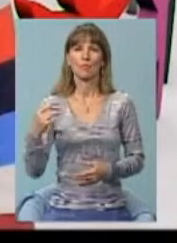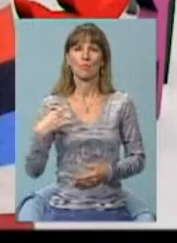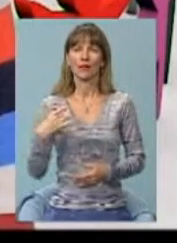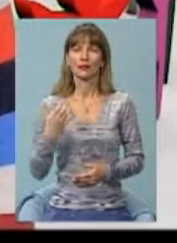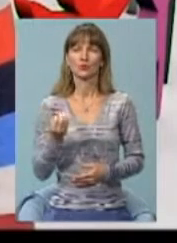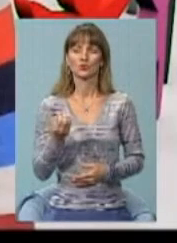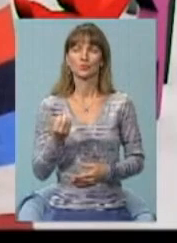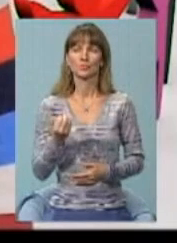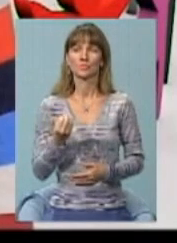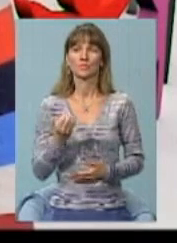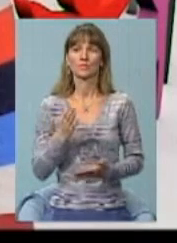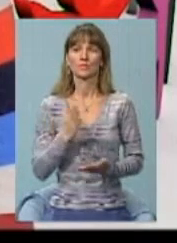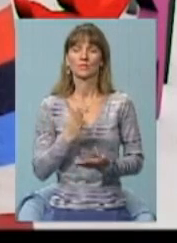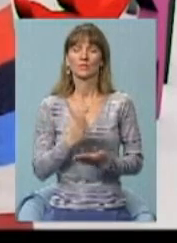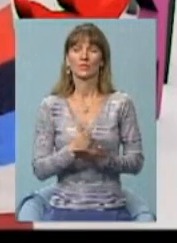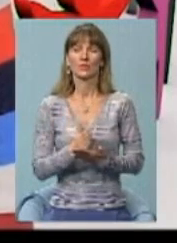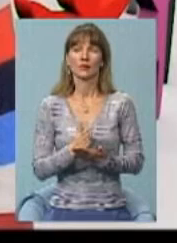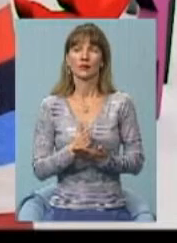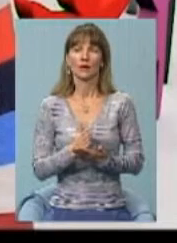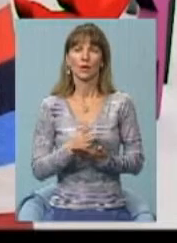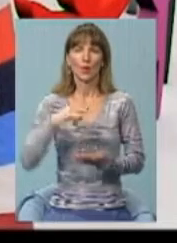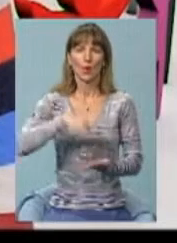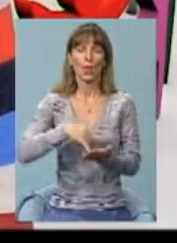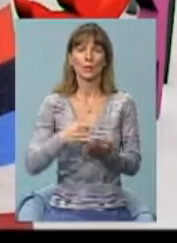белые, низкие, толстые, большие,